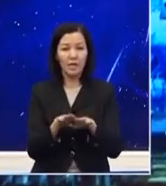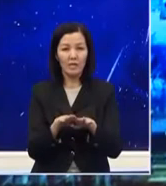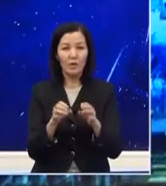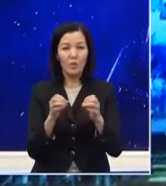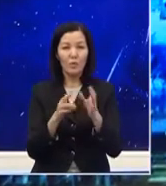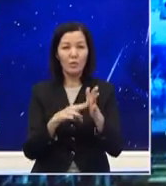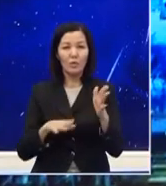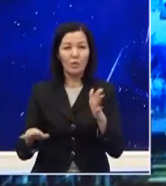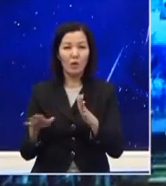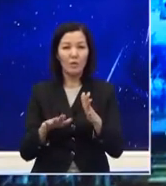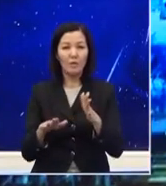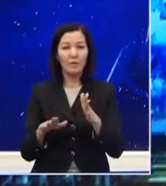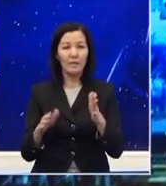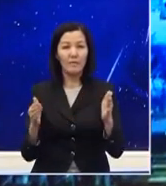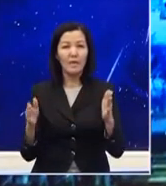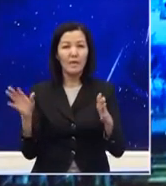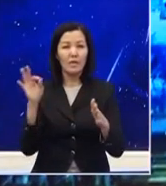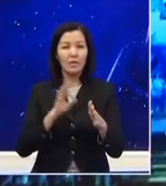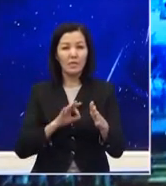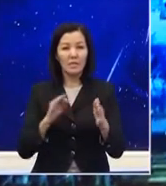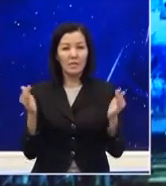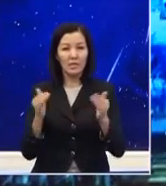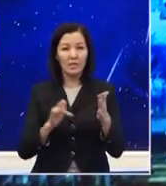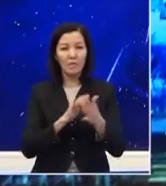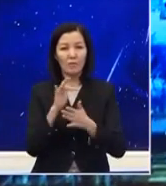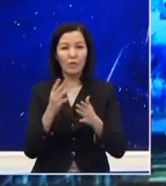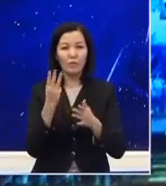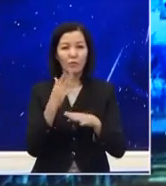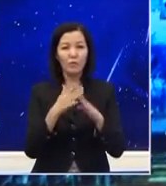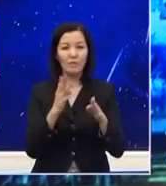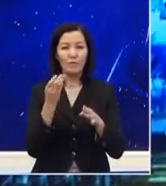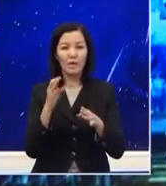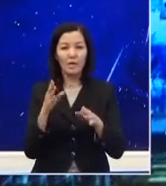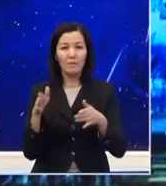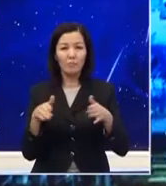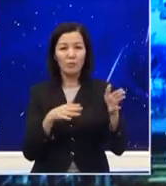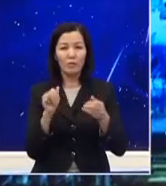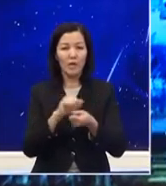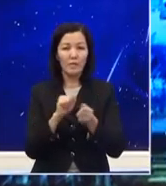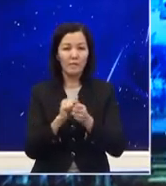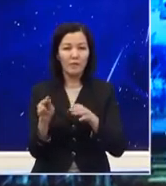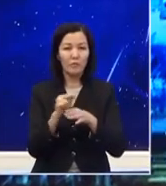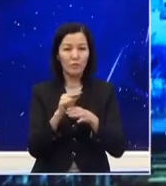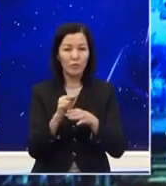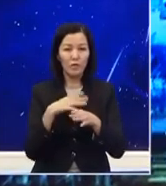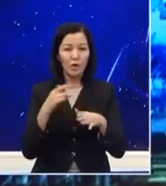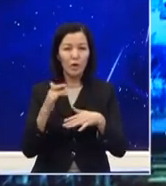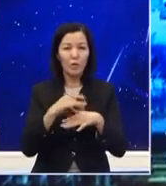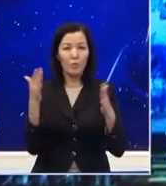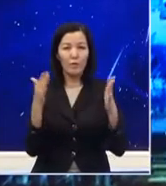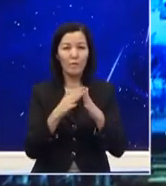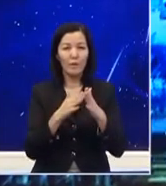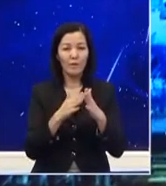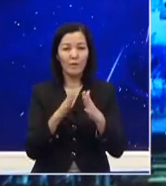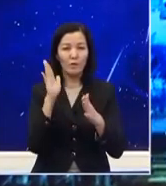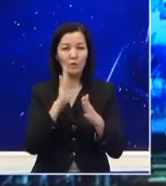абаттанып, шығыс ықшам ауданда ұзындығы 3,5 шақырым көшеге асфальт төселді. Сонымен қатар көп қабатты үй тұрғындары үшін қосымша су